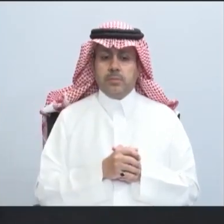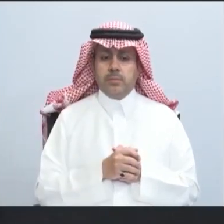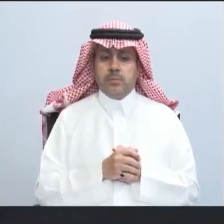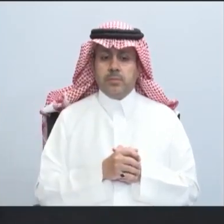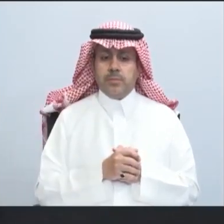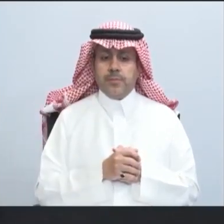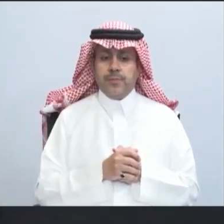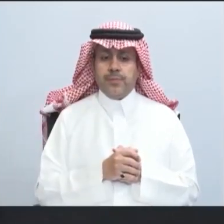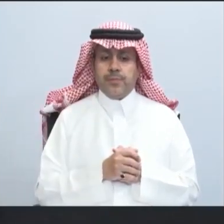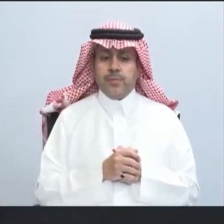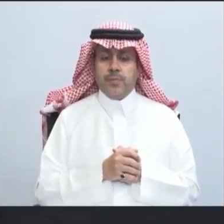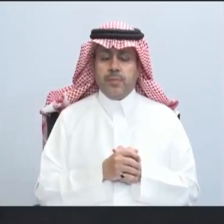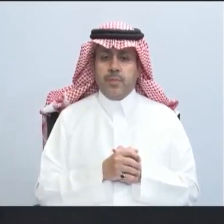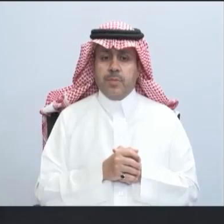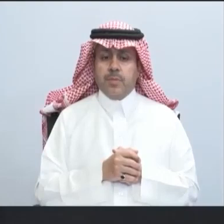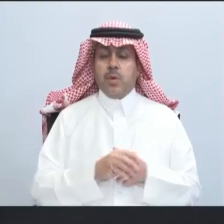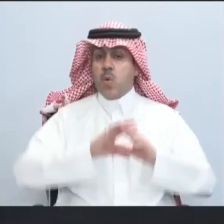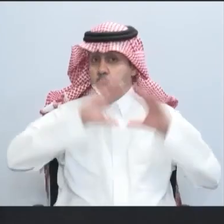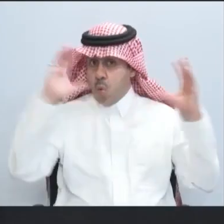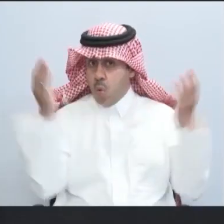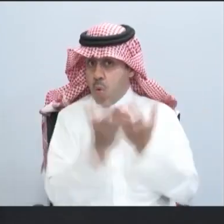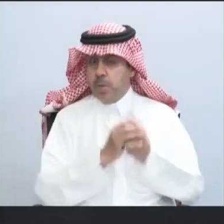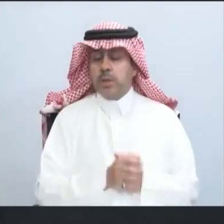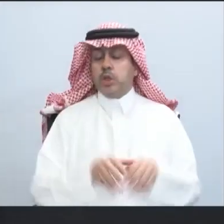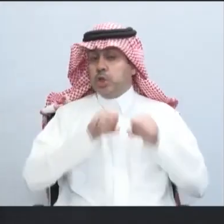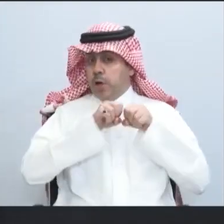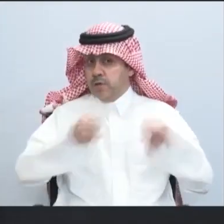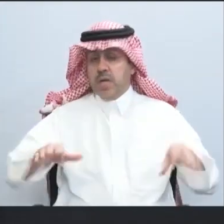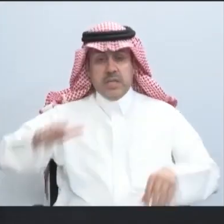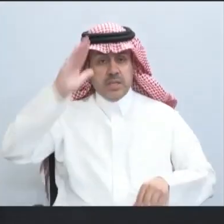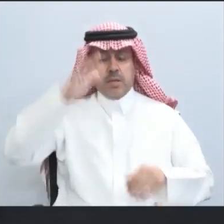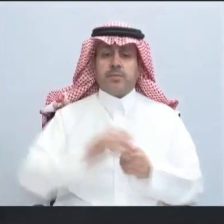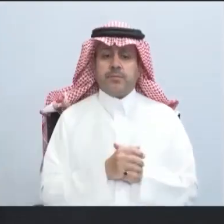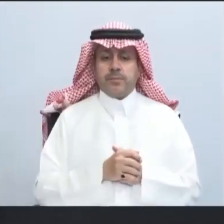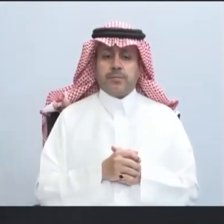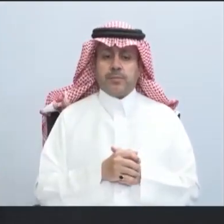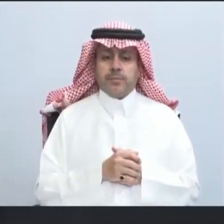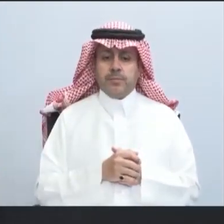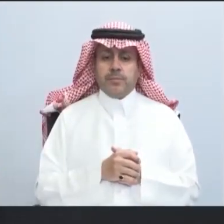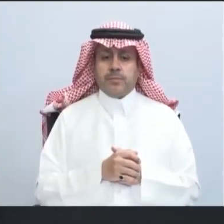سواء يعرف او لا يعرف هذا كله من افشاء السلام اظهار